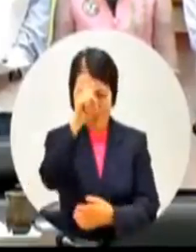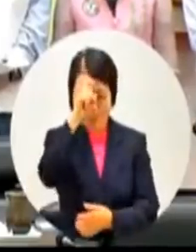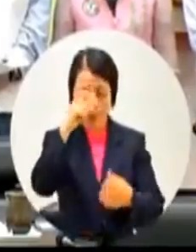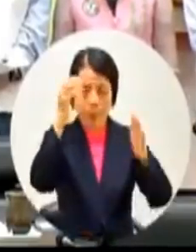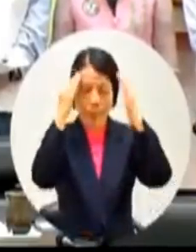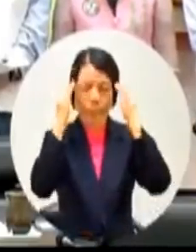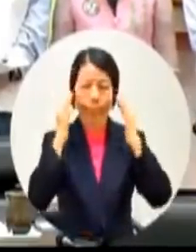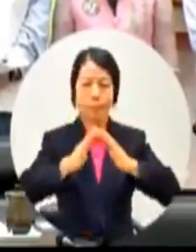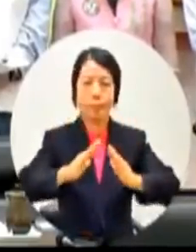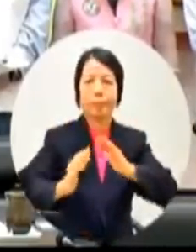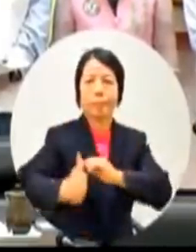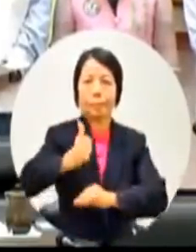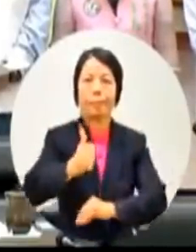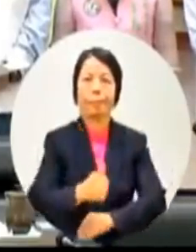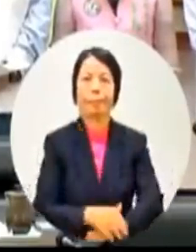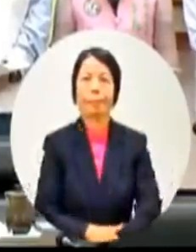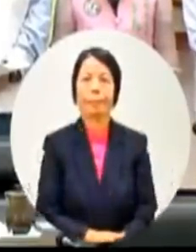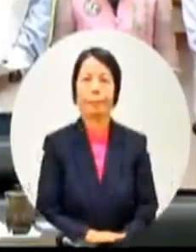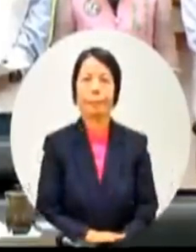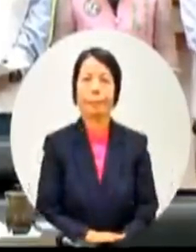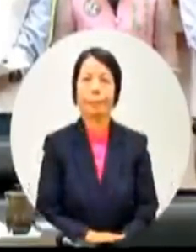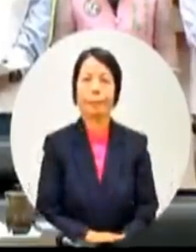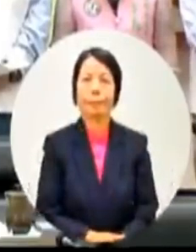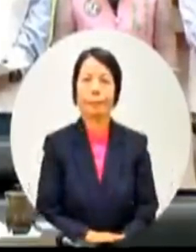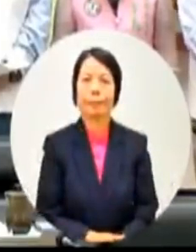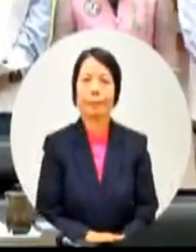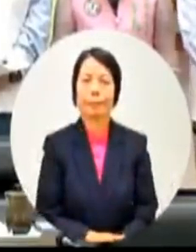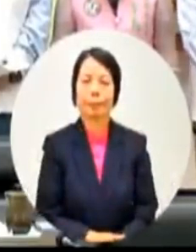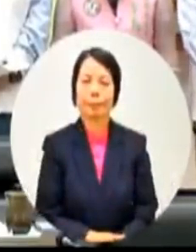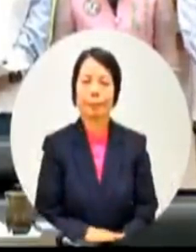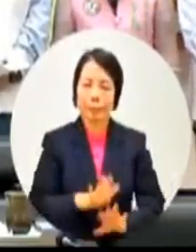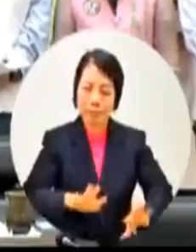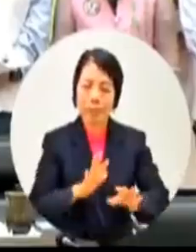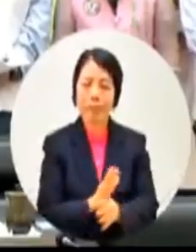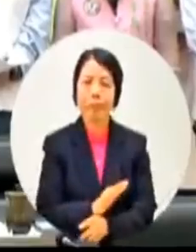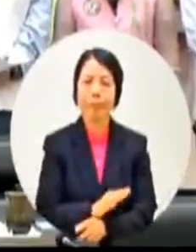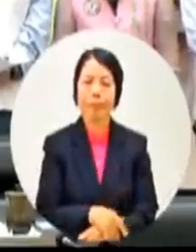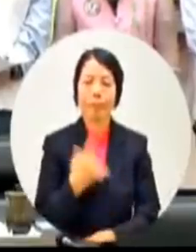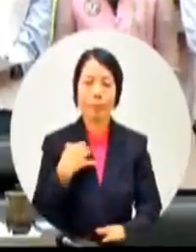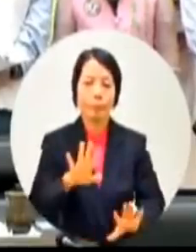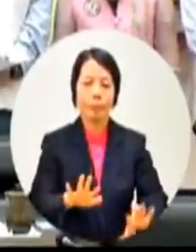能够兑现选前选后的政见。